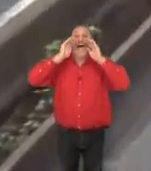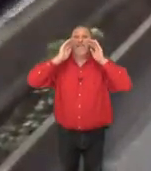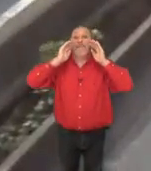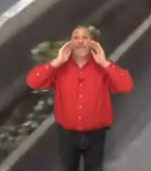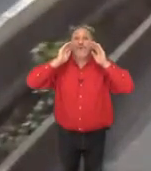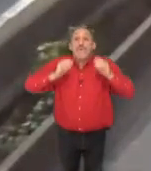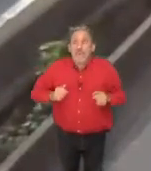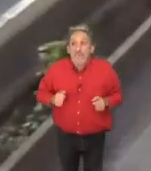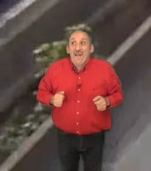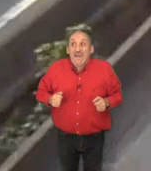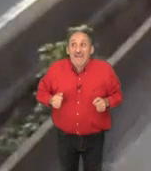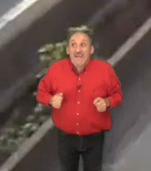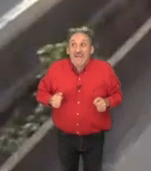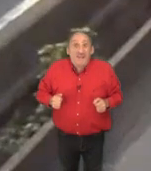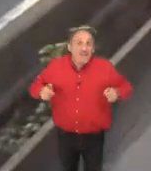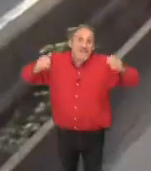il aurait répondu.